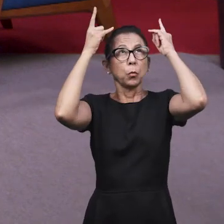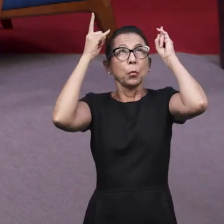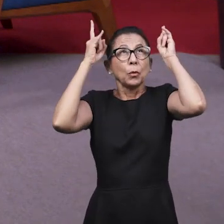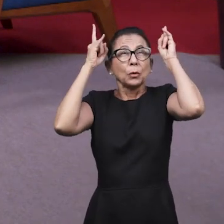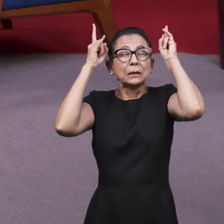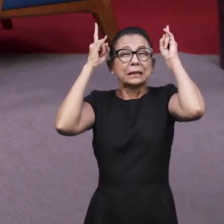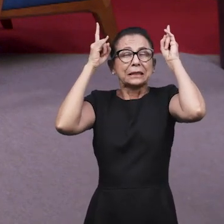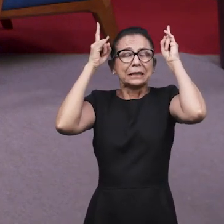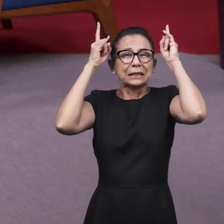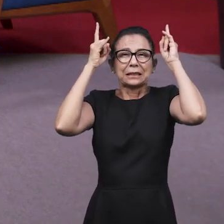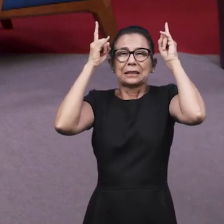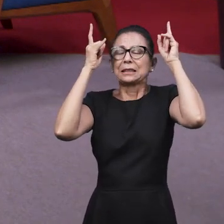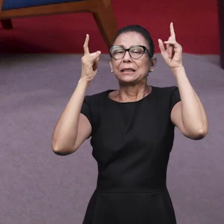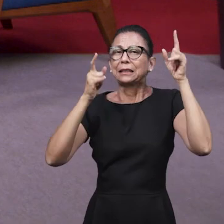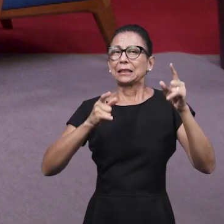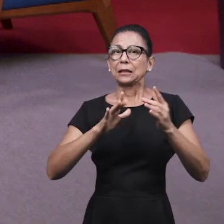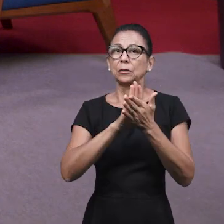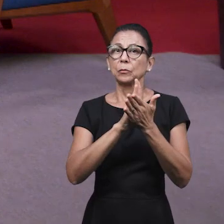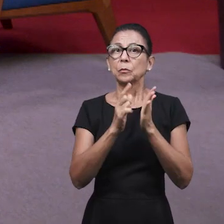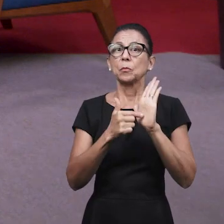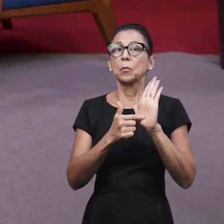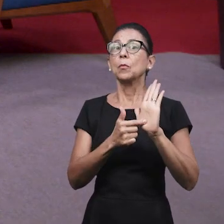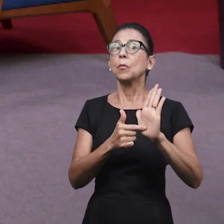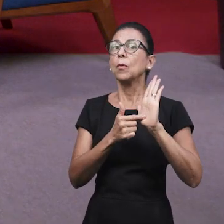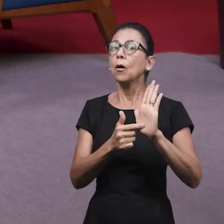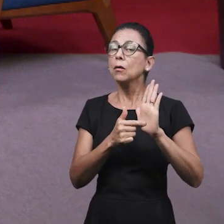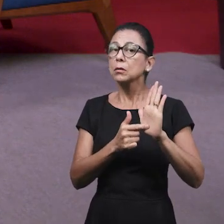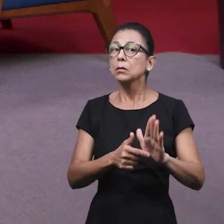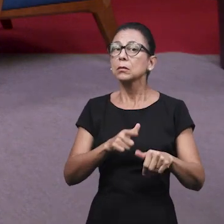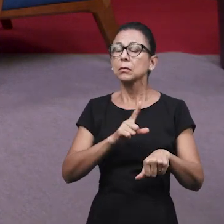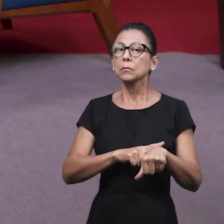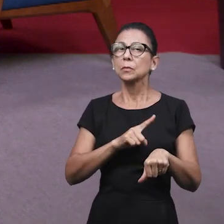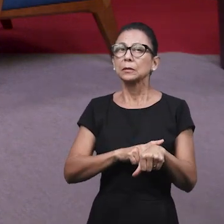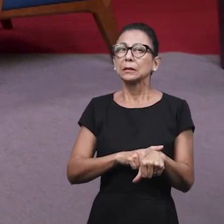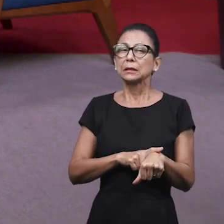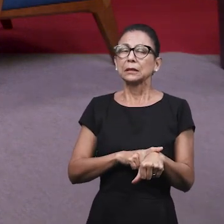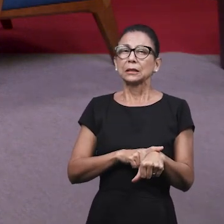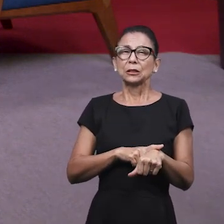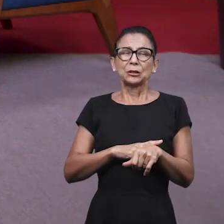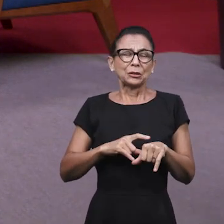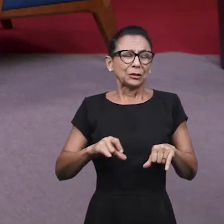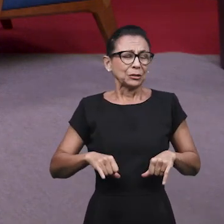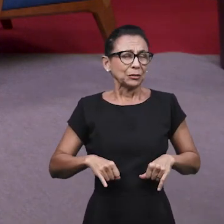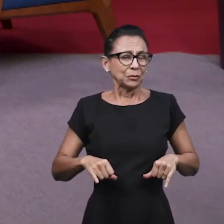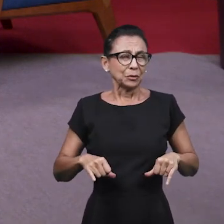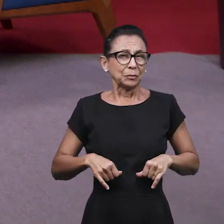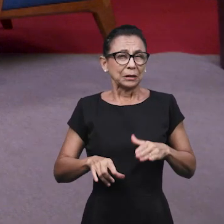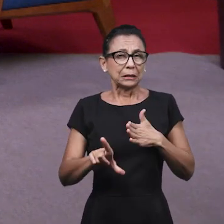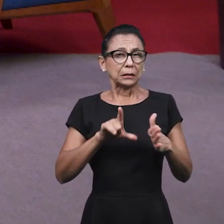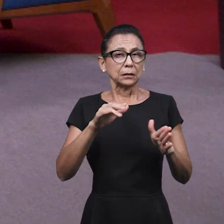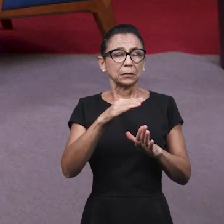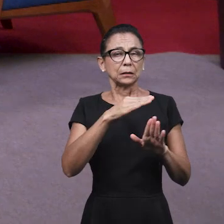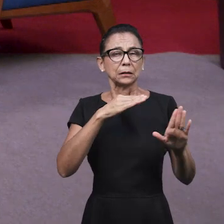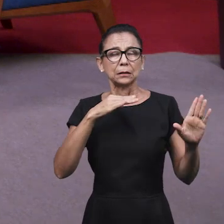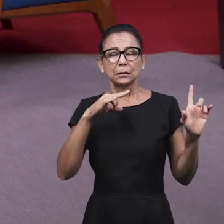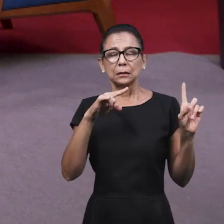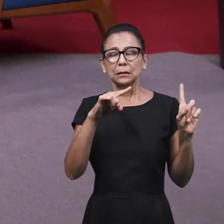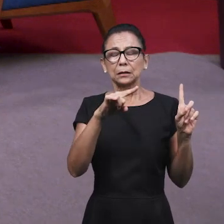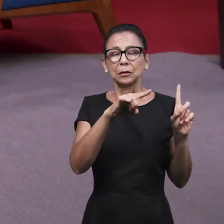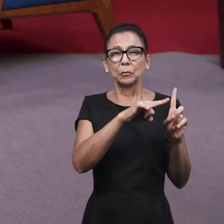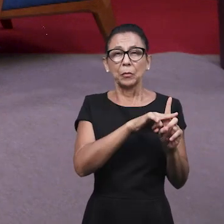les épines de la couronne qui blessaient sa tête. La Bible affirme que dans une situation de grande angoisse à la veille de sa